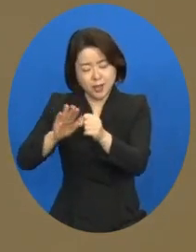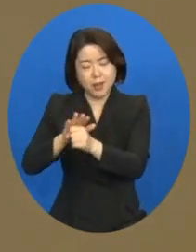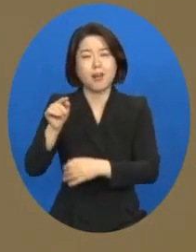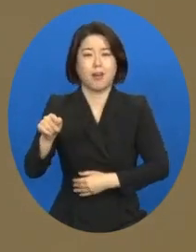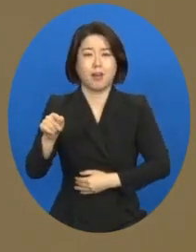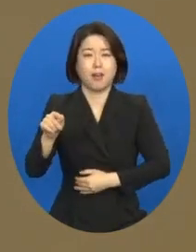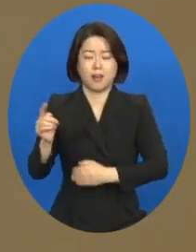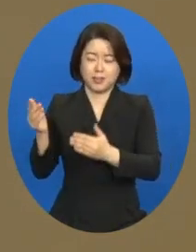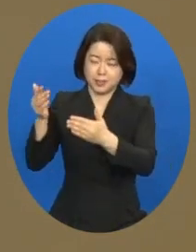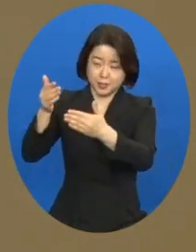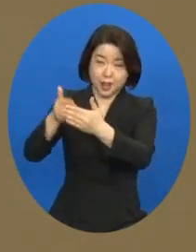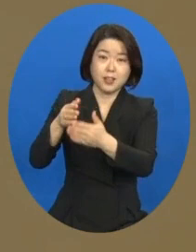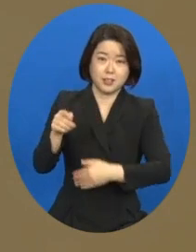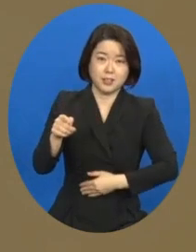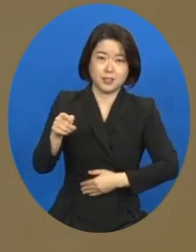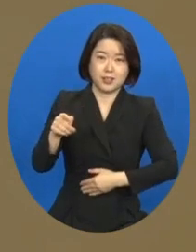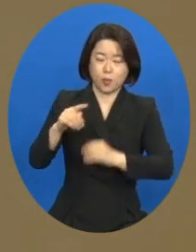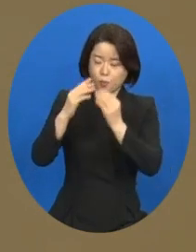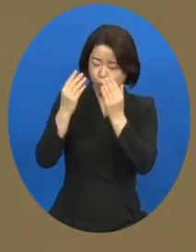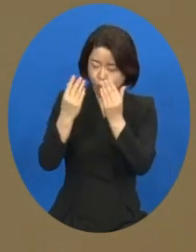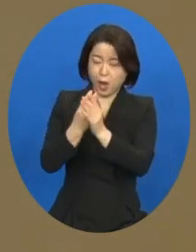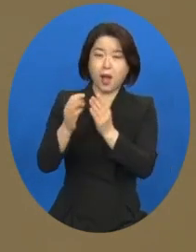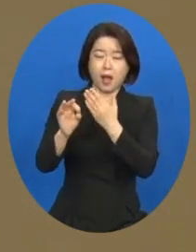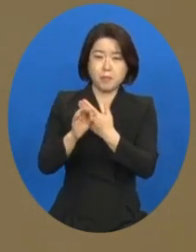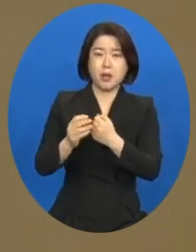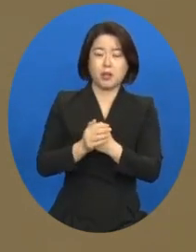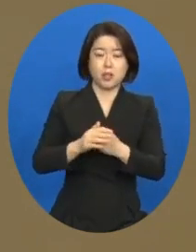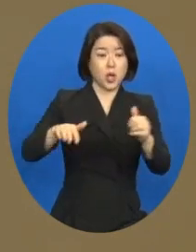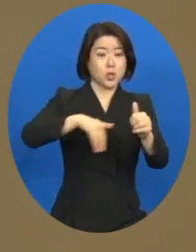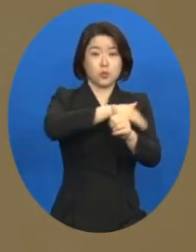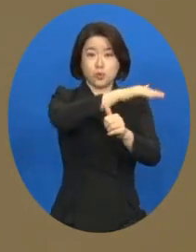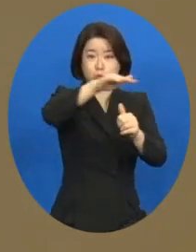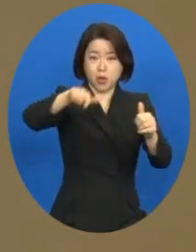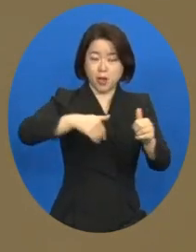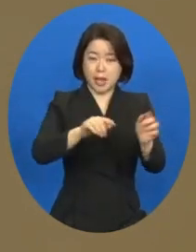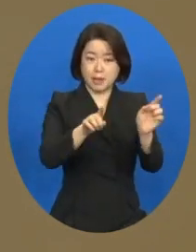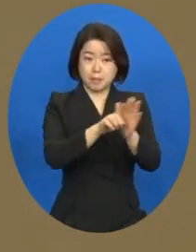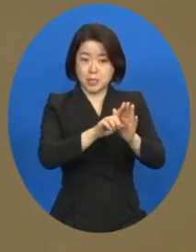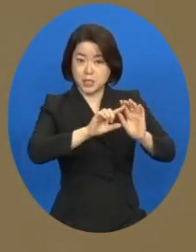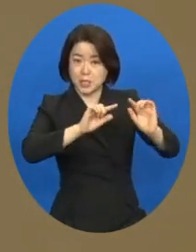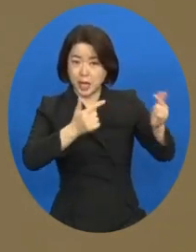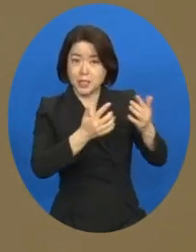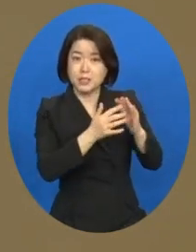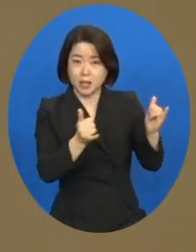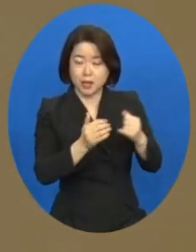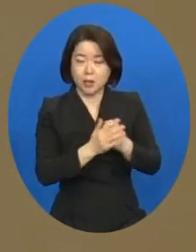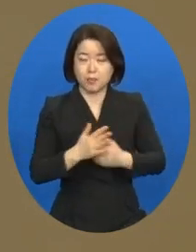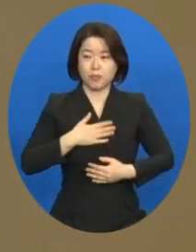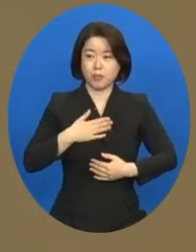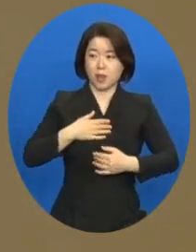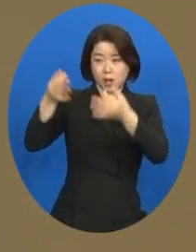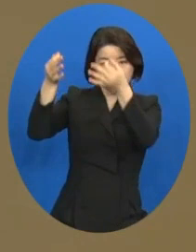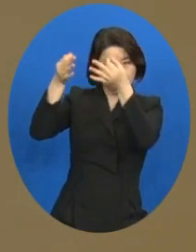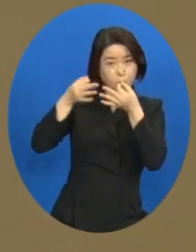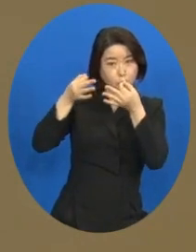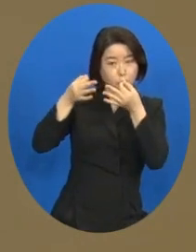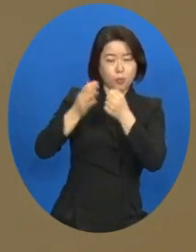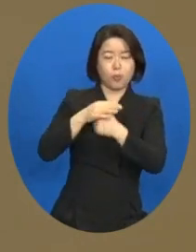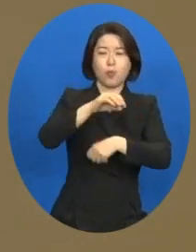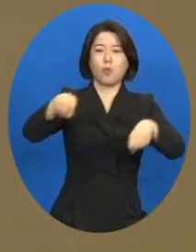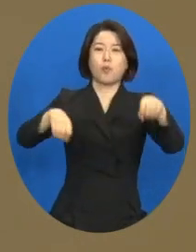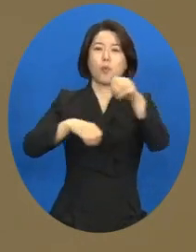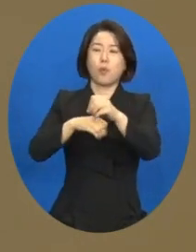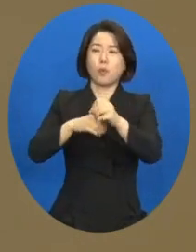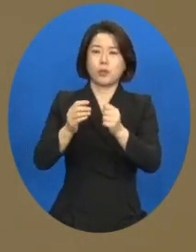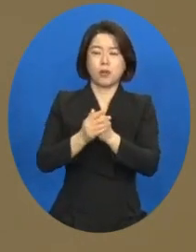것, 그러면 주위에 믿지 않는 사람까지 우리를 보고 오히려 믿음을